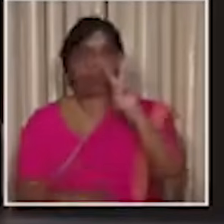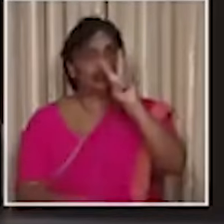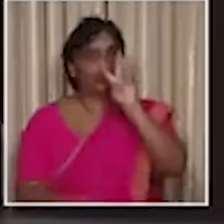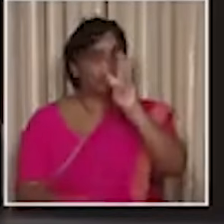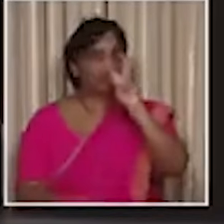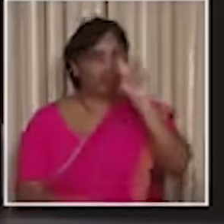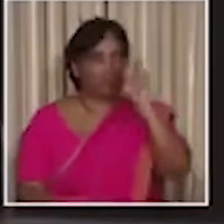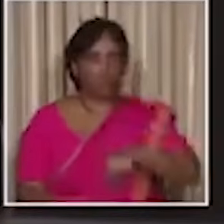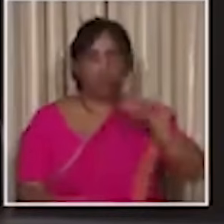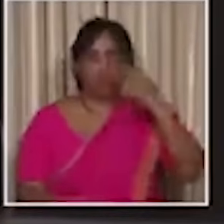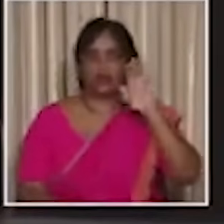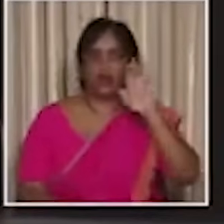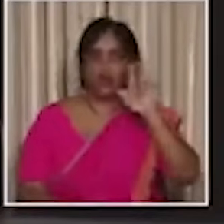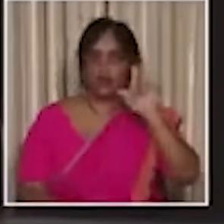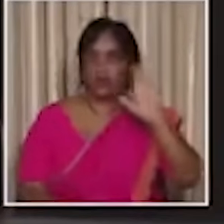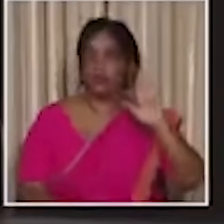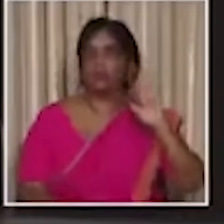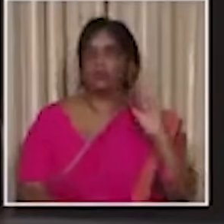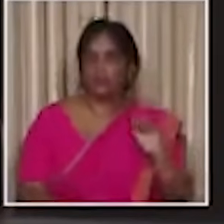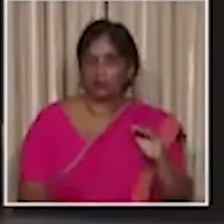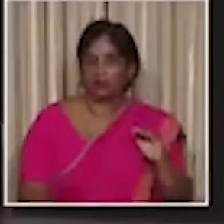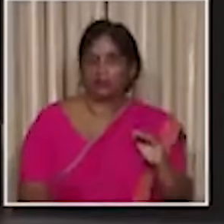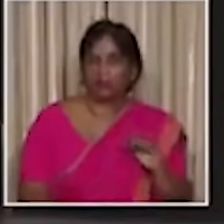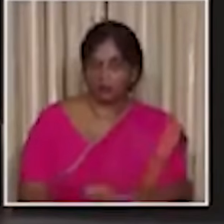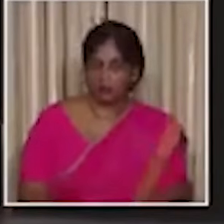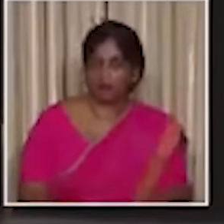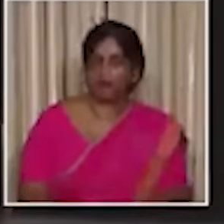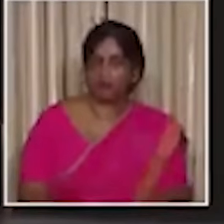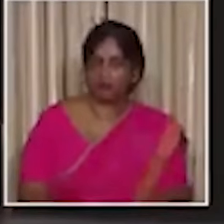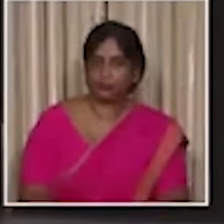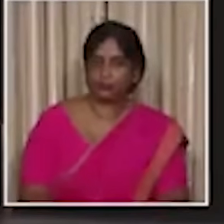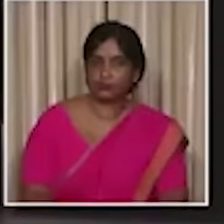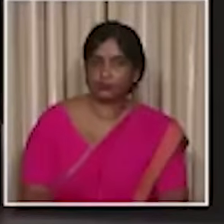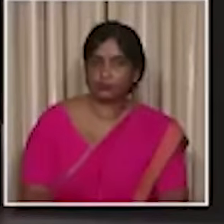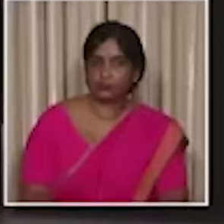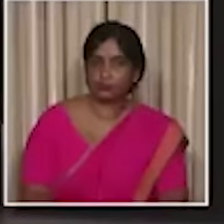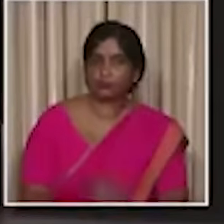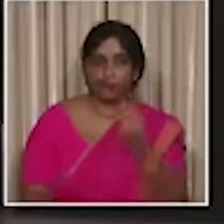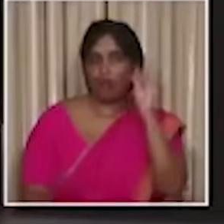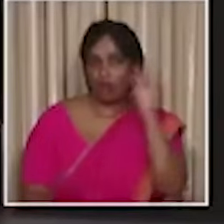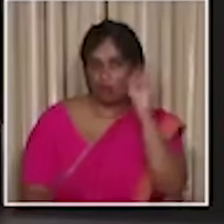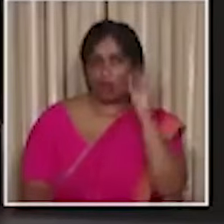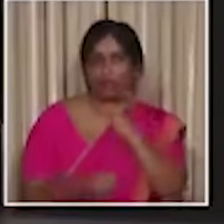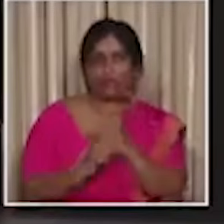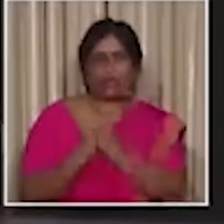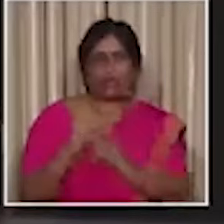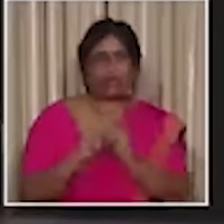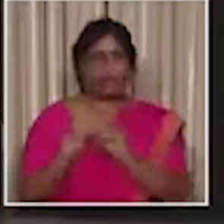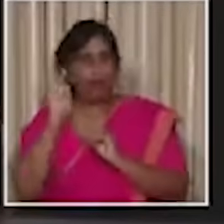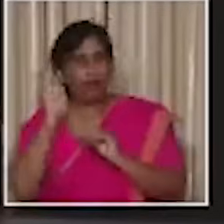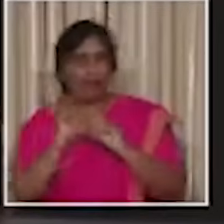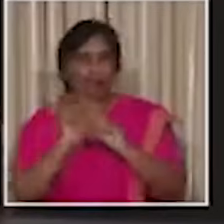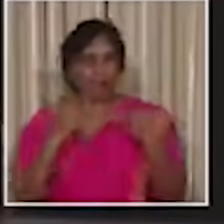32279යි. ඒකේ ආනයනය කළා තියෙනවා 32200යි. අනුර කුමාර ඇමතුමා පොඩක් අහගෙන ඉන්න ජීඑල් පිරිත් මාත්‍යාගෙන් අහගෙන වැඩක් නැහැ ඕක.